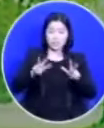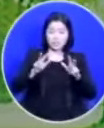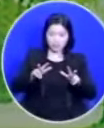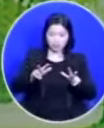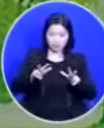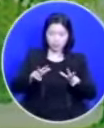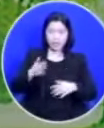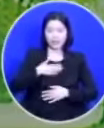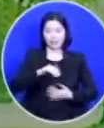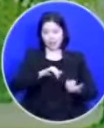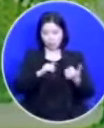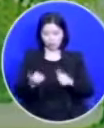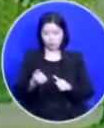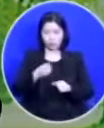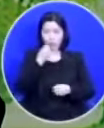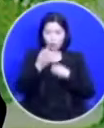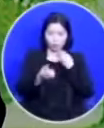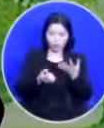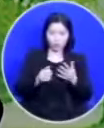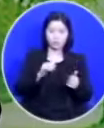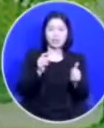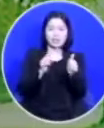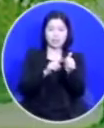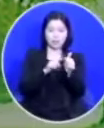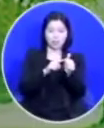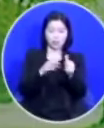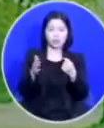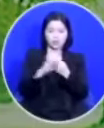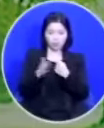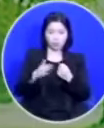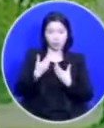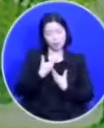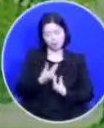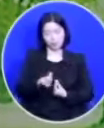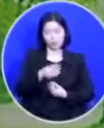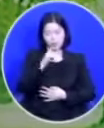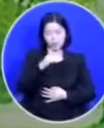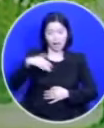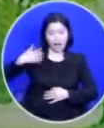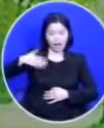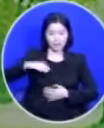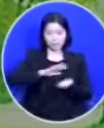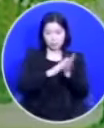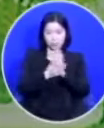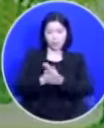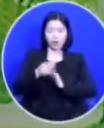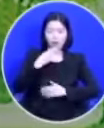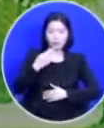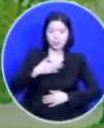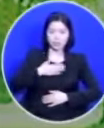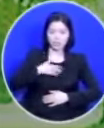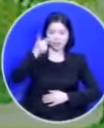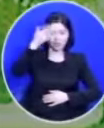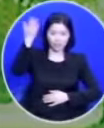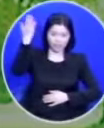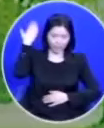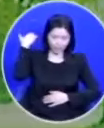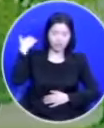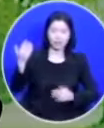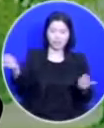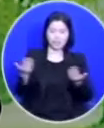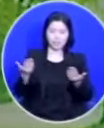죽어서 하고 고백하는 남편 덕분에 평원 합니다 아직 변화되지 못한 제가 옛 일을 끄집어 내서